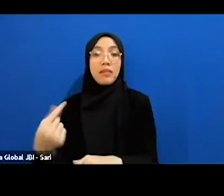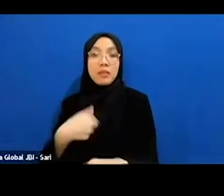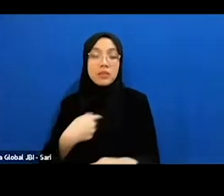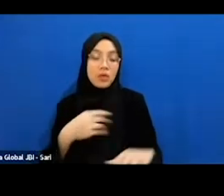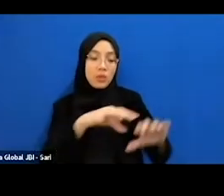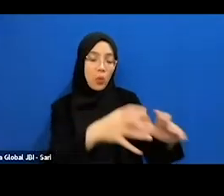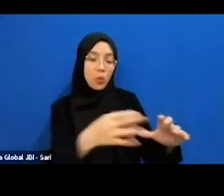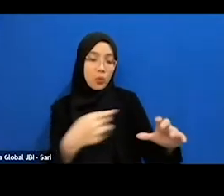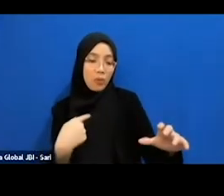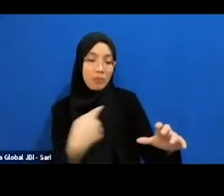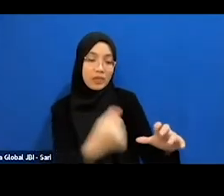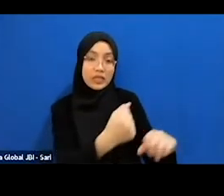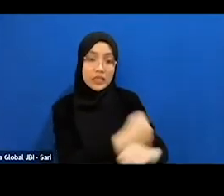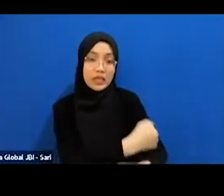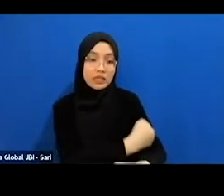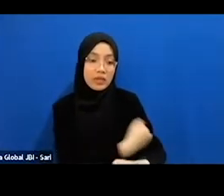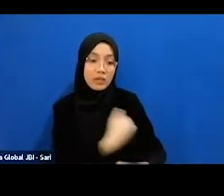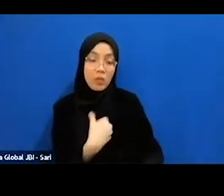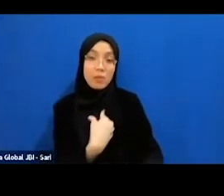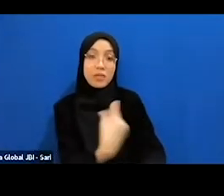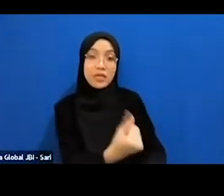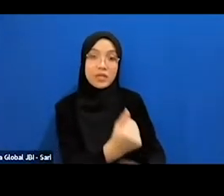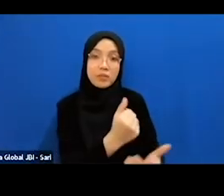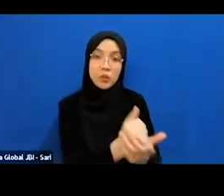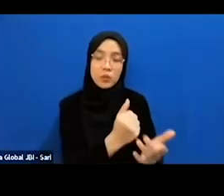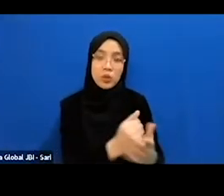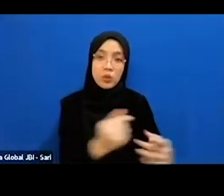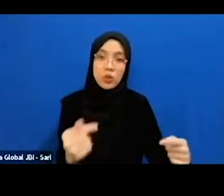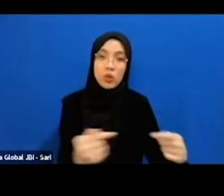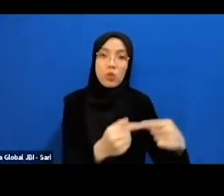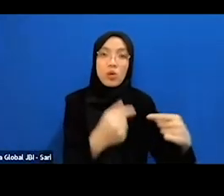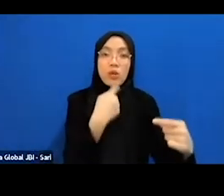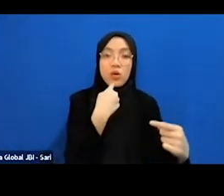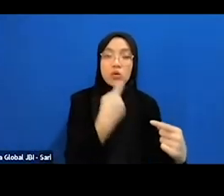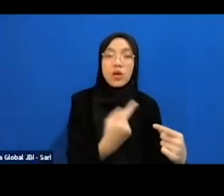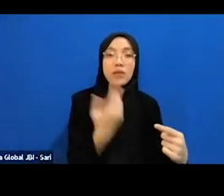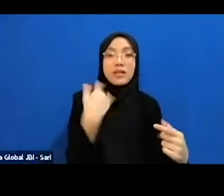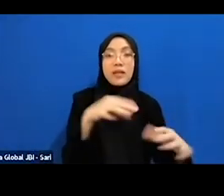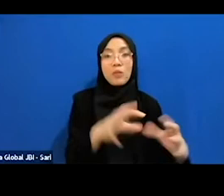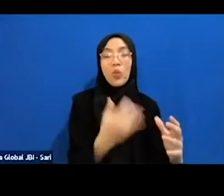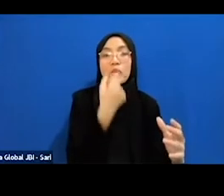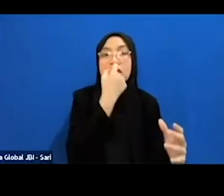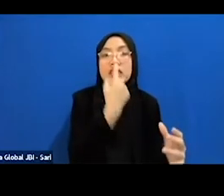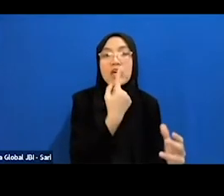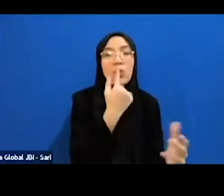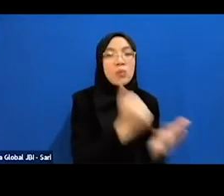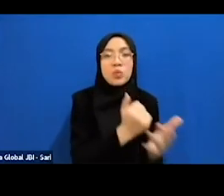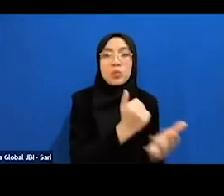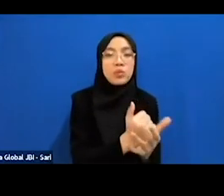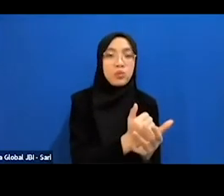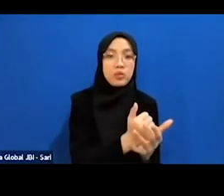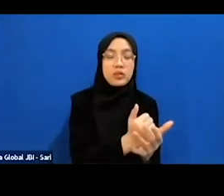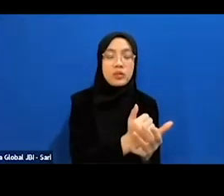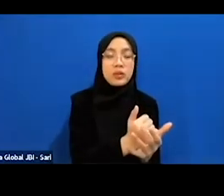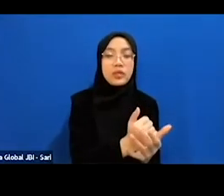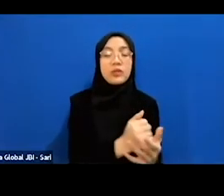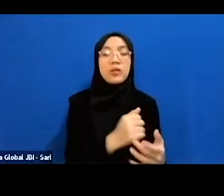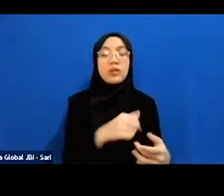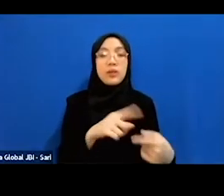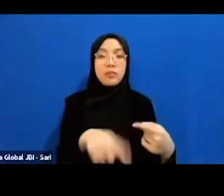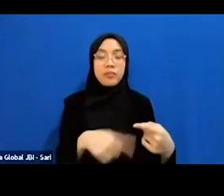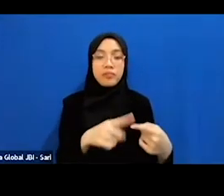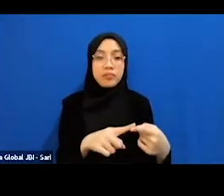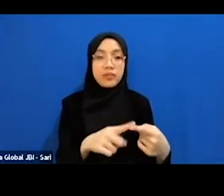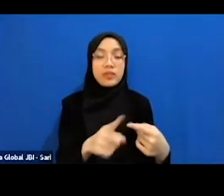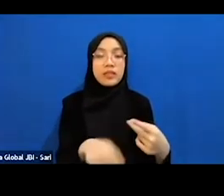dan jasa yang memang terkait dengan tadi produk hijau itu satu sisi-sisi